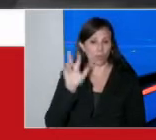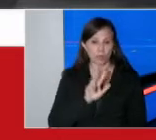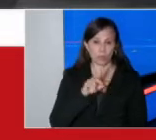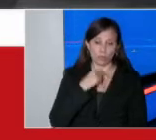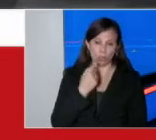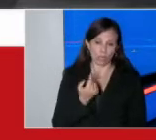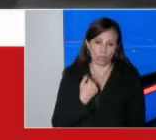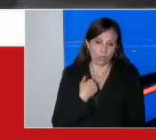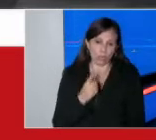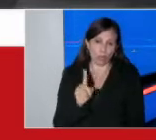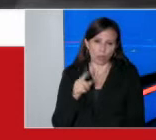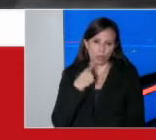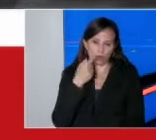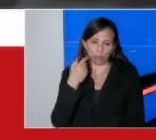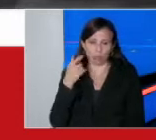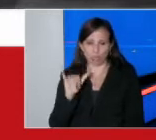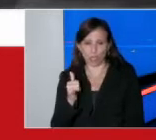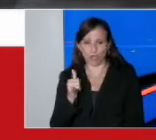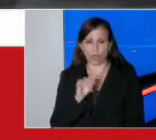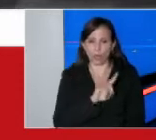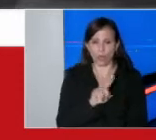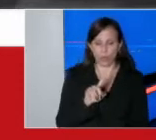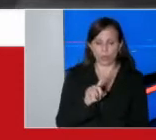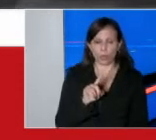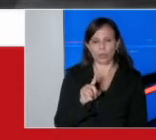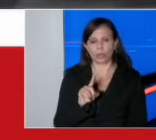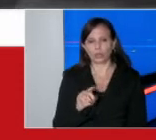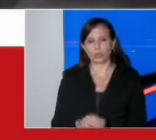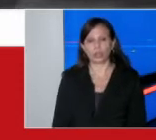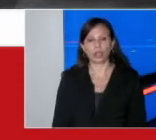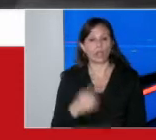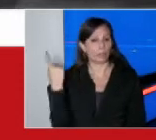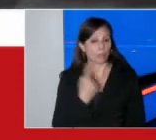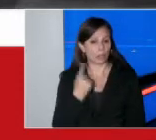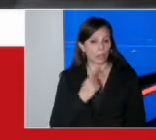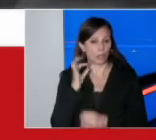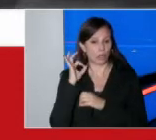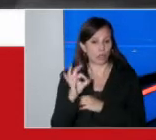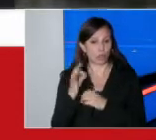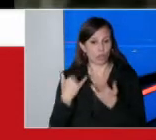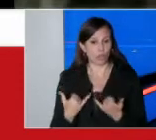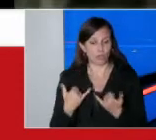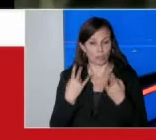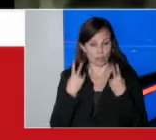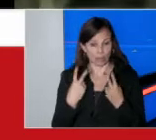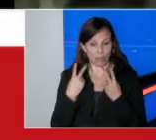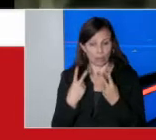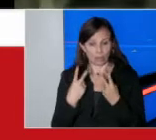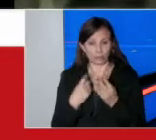צריכים להגיד מה האמת ומה לא האמת, אנחנו צריכים לתת את הדברים לקרות. המשימה המרכזית של פארה כרגע, ואולי